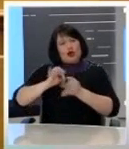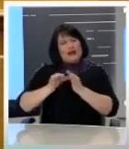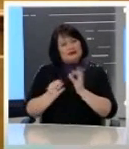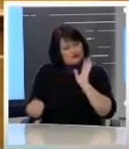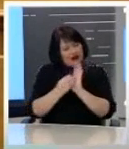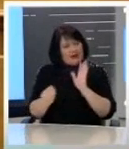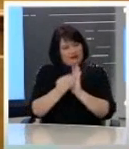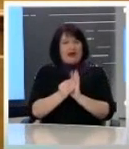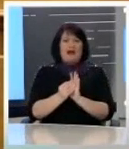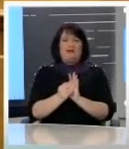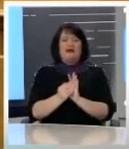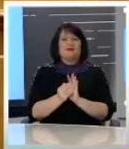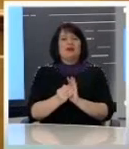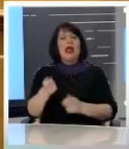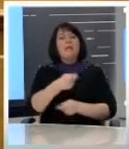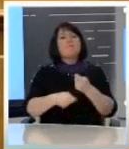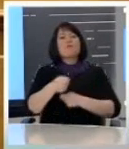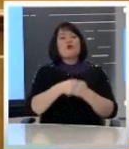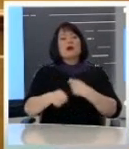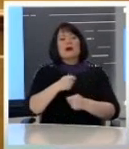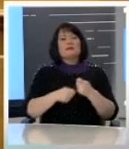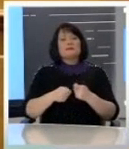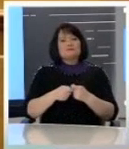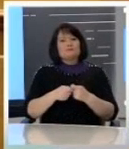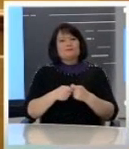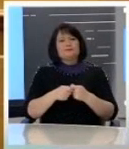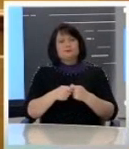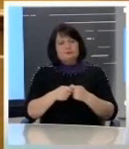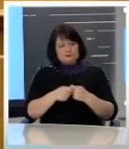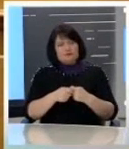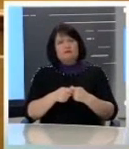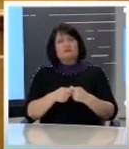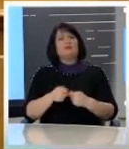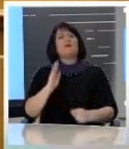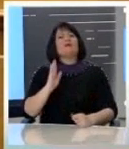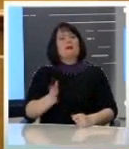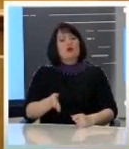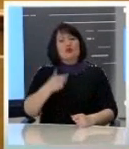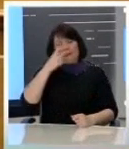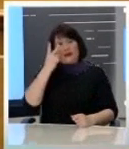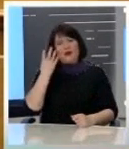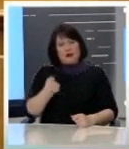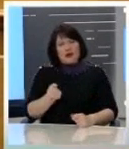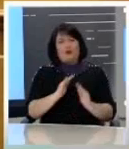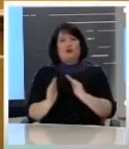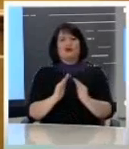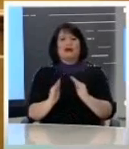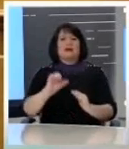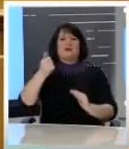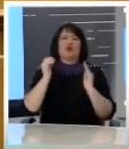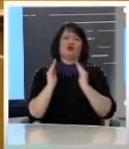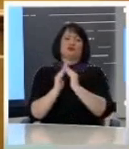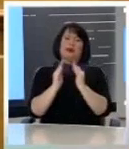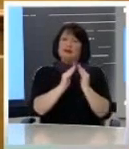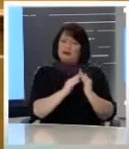ότι αναγνωρίσαμε στους εμπόρους που έχουν ολοκληρώσει την εμπορική τους ιδιότητα να μπορούν να μπουν να προστατέψουν την πρώτη